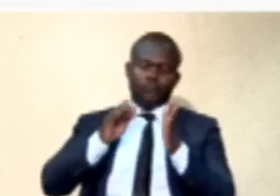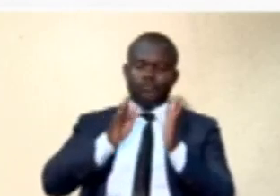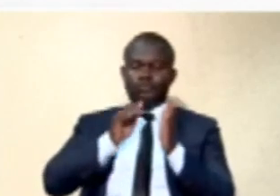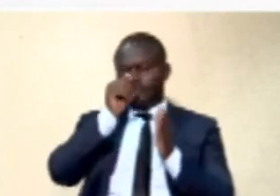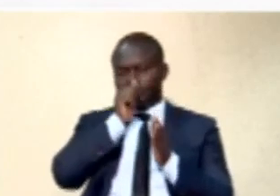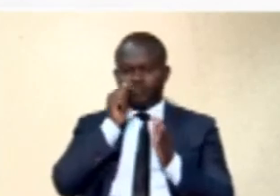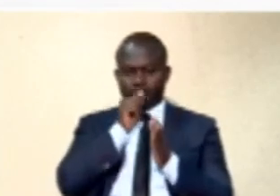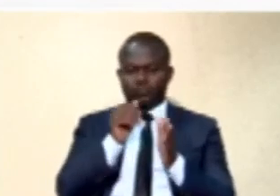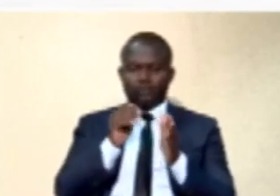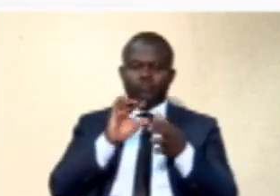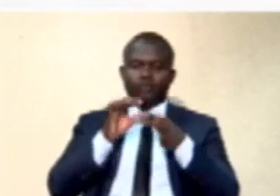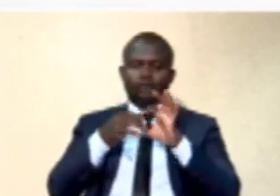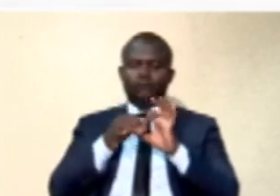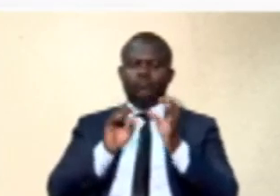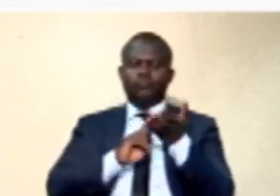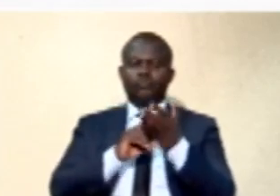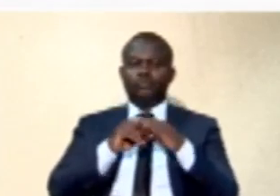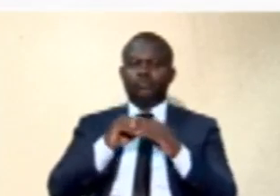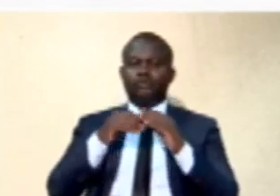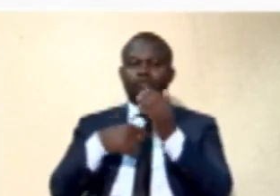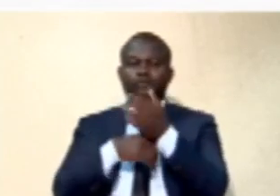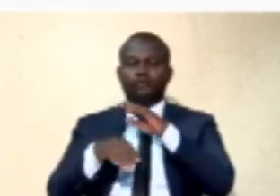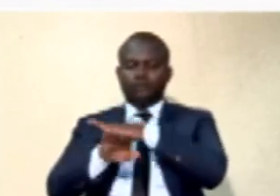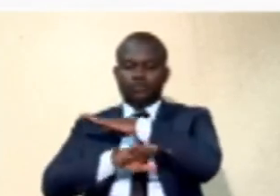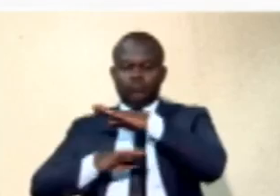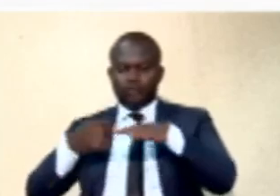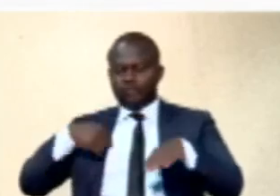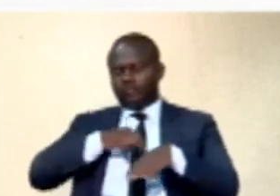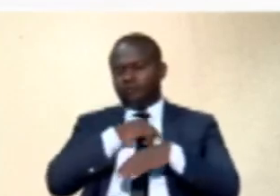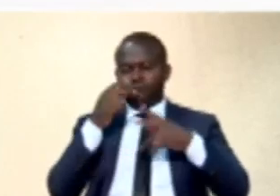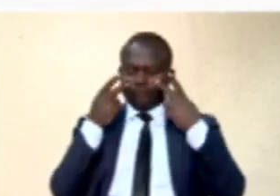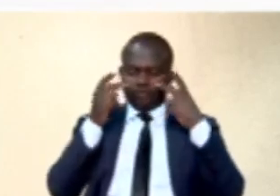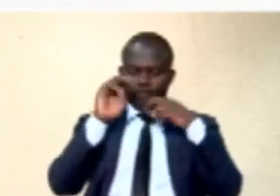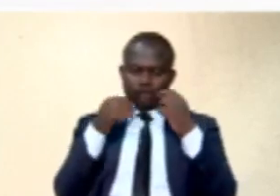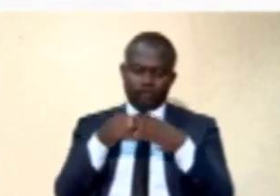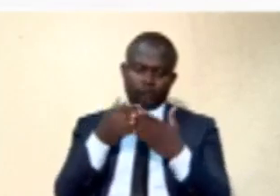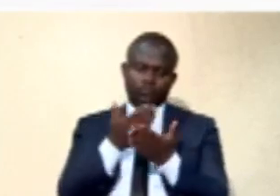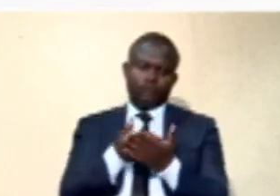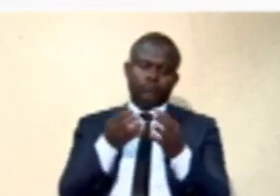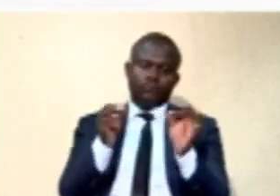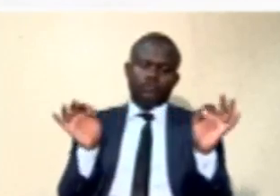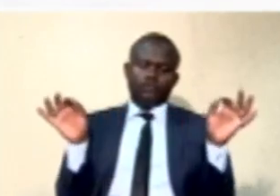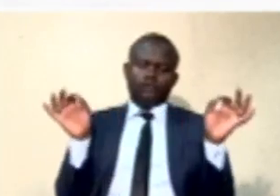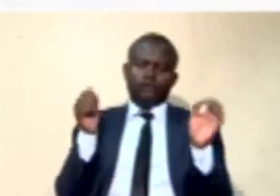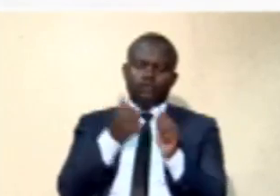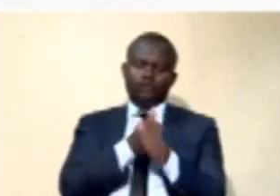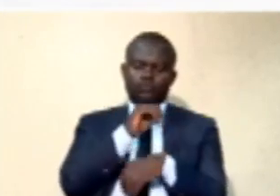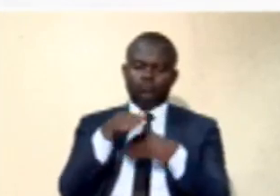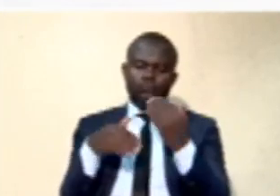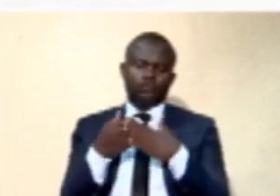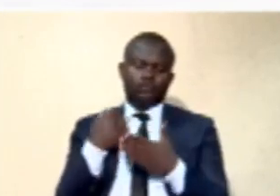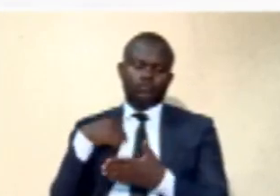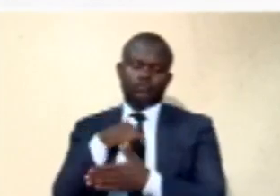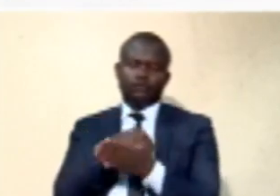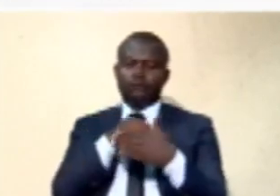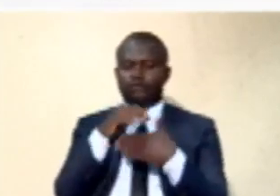mu mikoreshereze ya rya vuriro ry'ibanze. Ariko ubu twabonye yuko bisaba gufungura buri wese ufite ubushobozi, ubushobozi iyo tuvuga ni